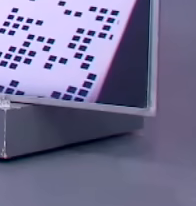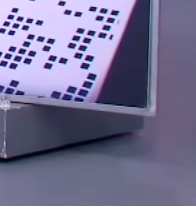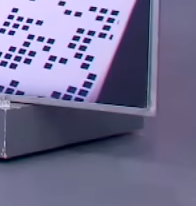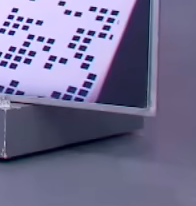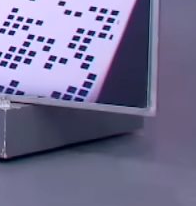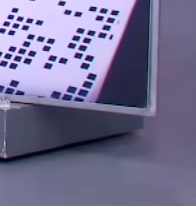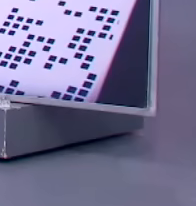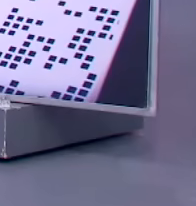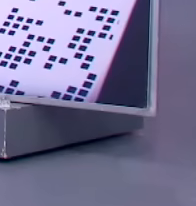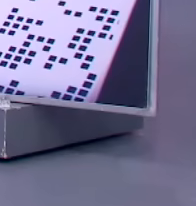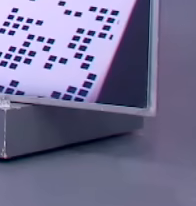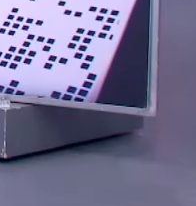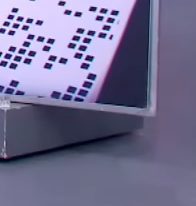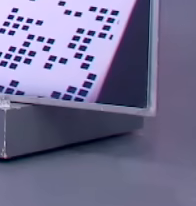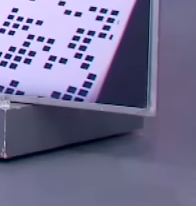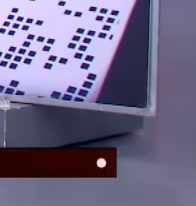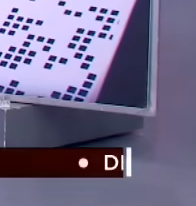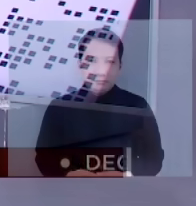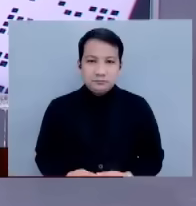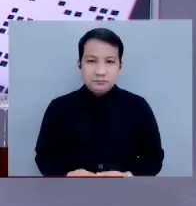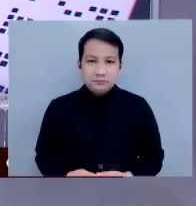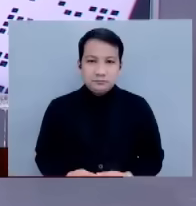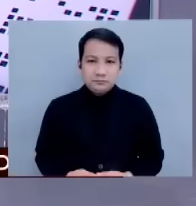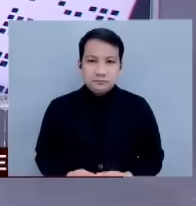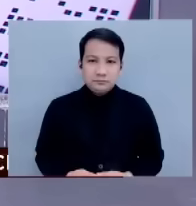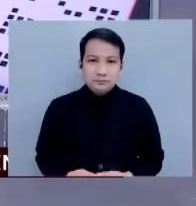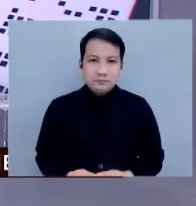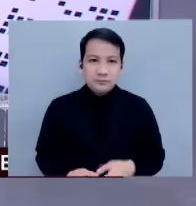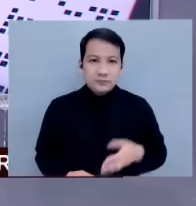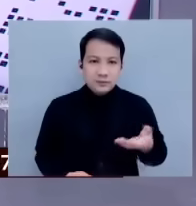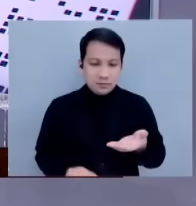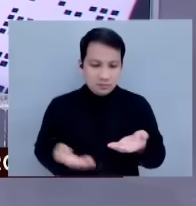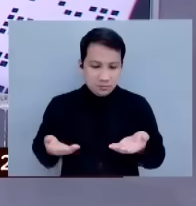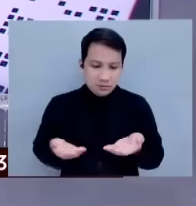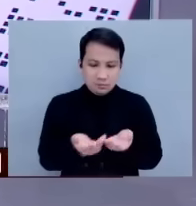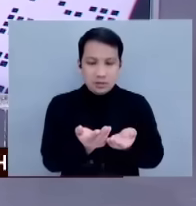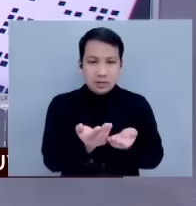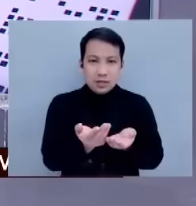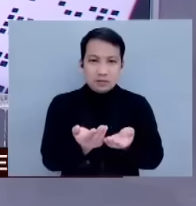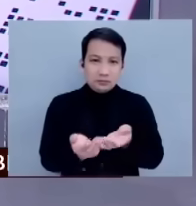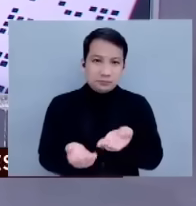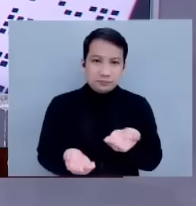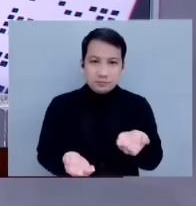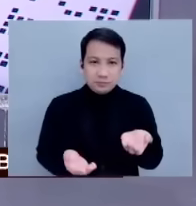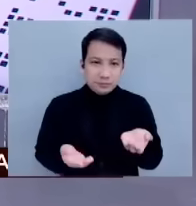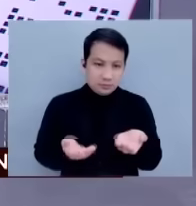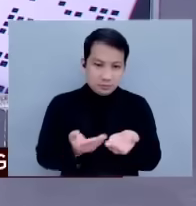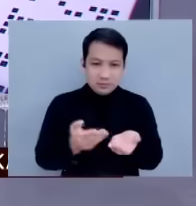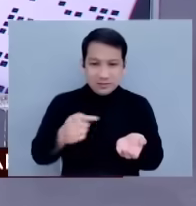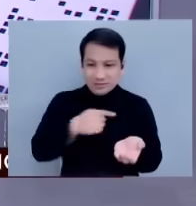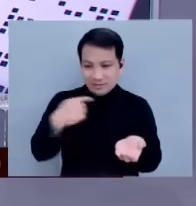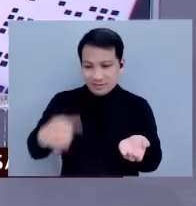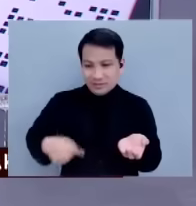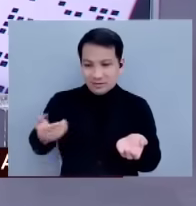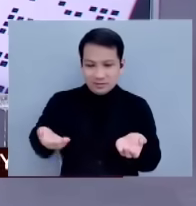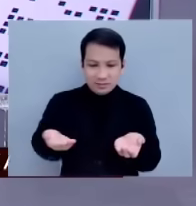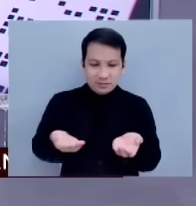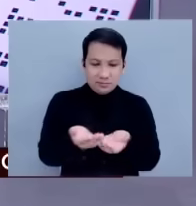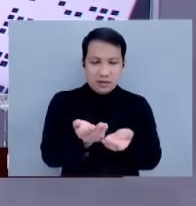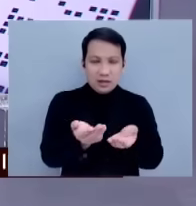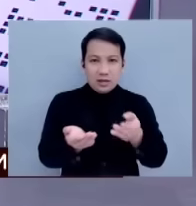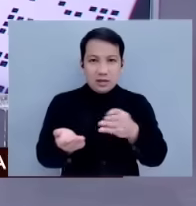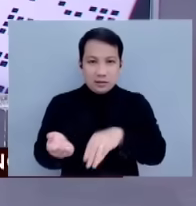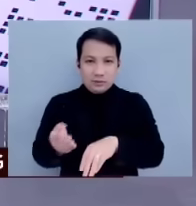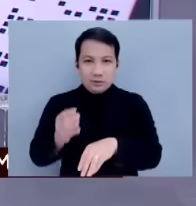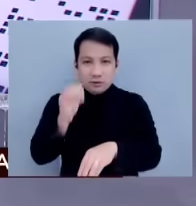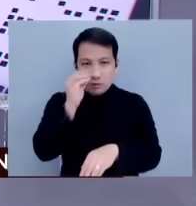Nabangga, pinatoob at saka tinakbuhan umano ng Chinese vessel ang bangkang sinasakyan ng 5 Pilipino mga isda sa Paluan, Occidental Mindoro.